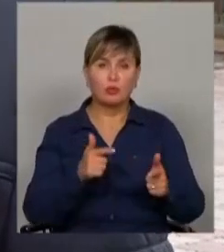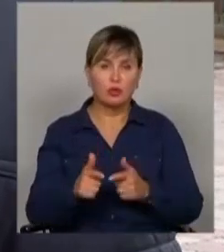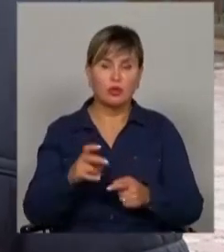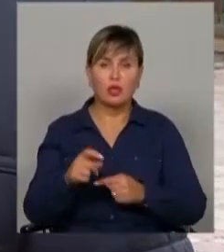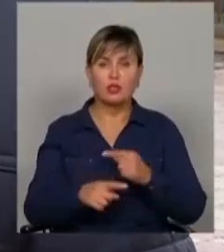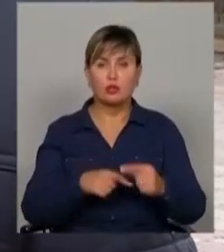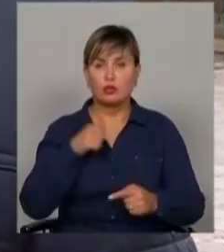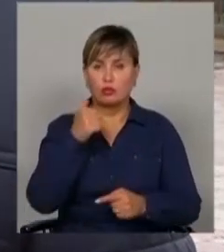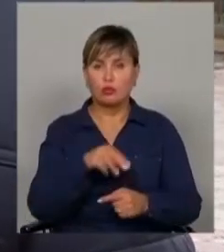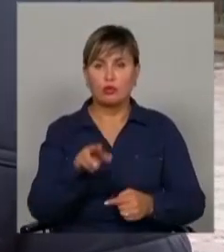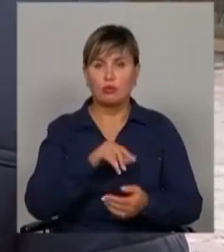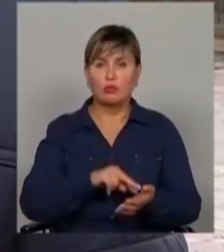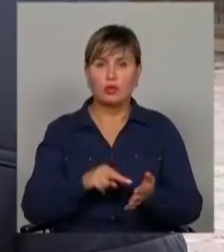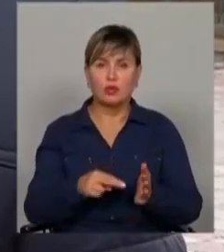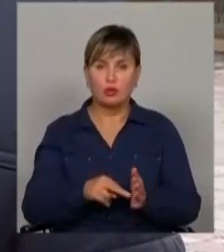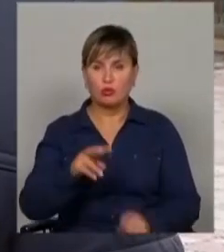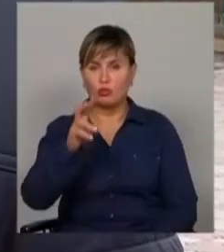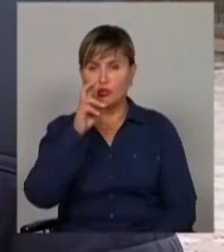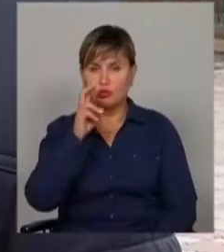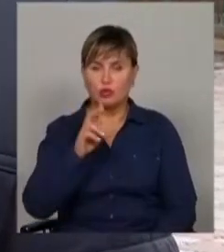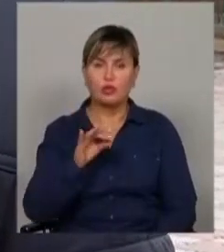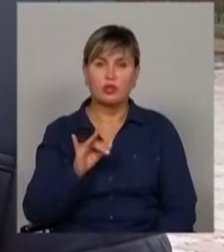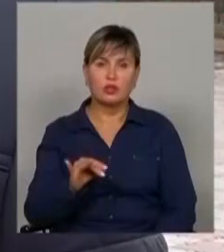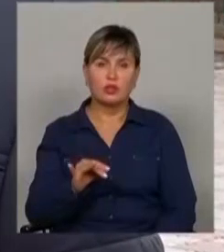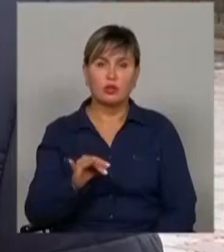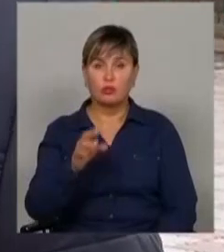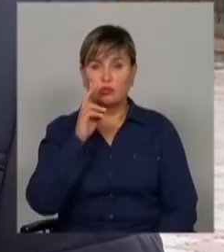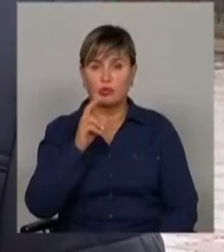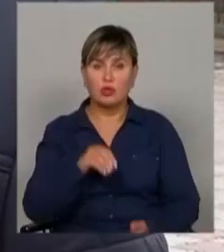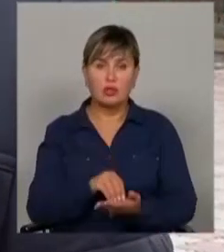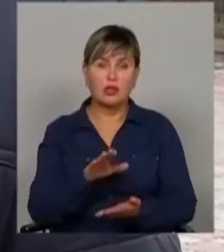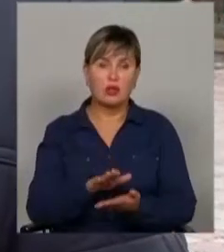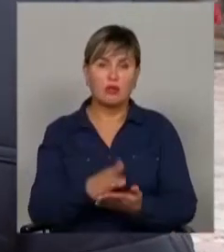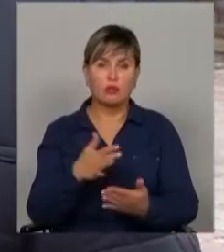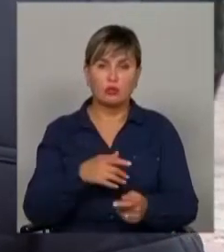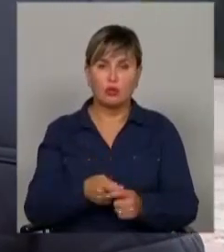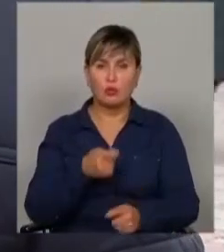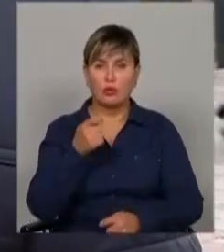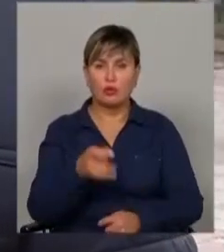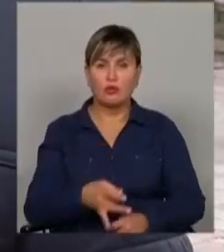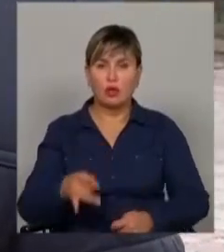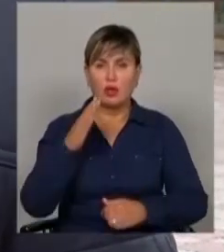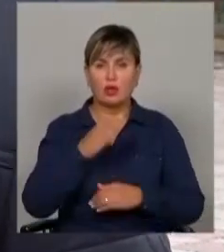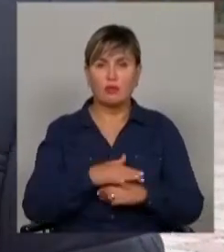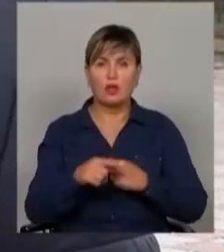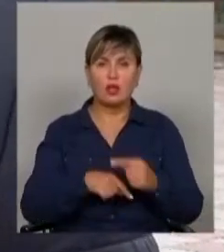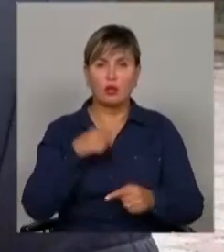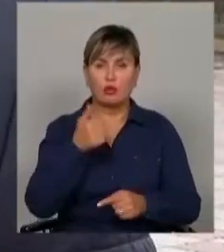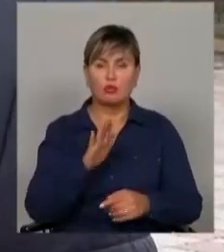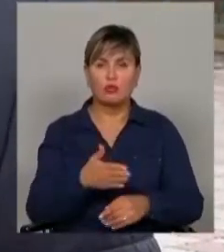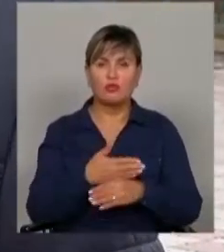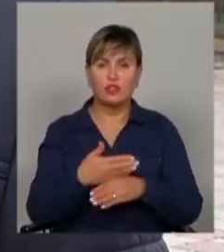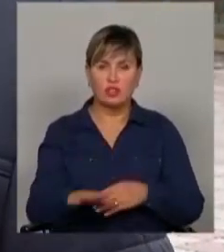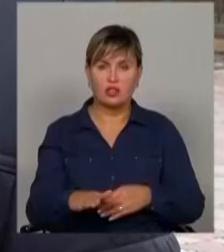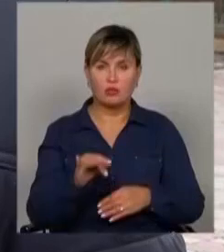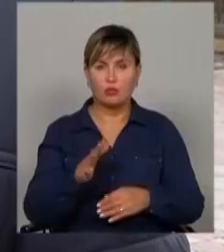следующий год уже запланировали бюджет. И бюджетная заявка была подана уже в районный акимат. На следующий год будет выделен бюджет и будет